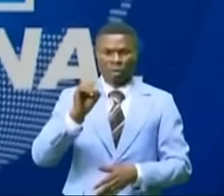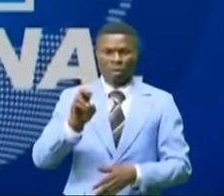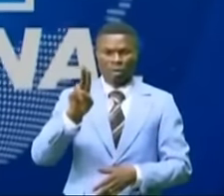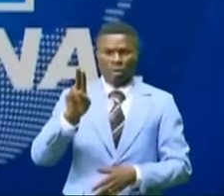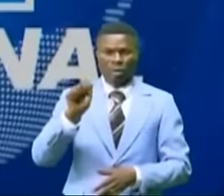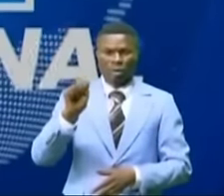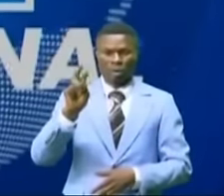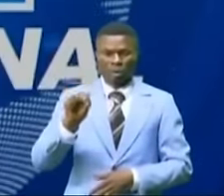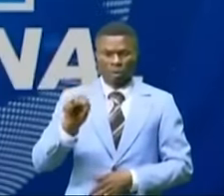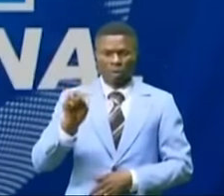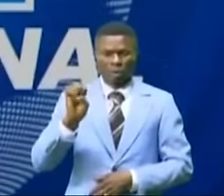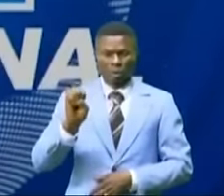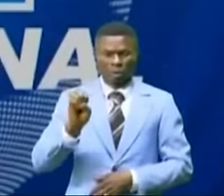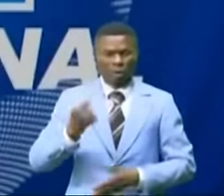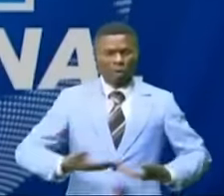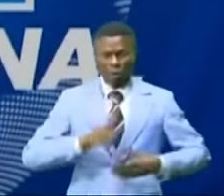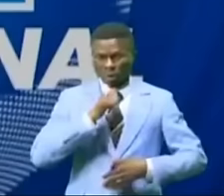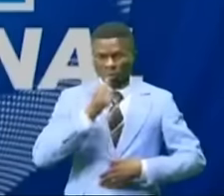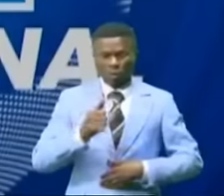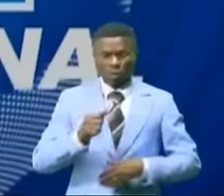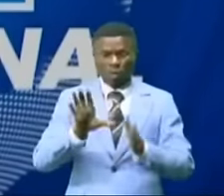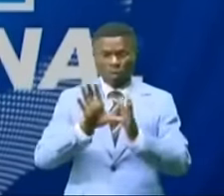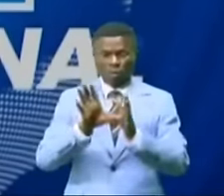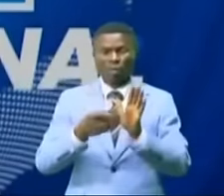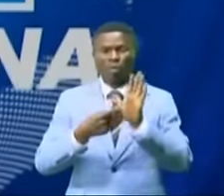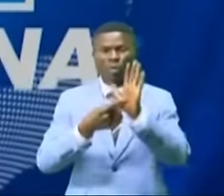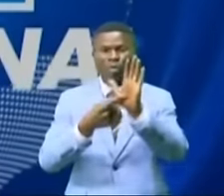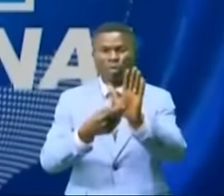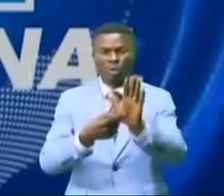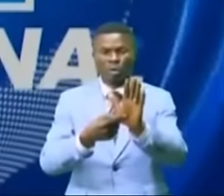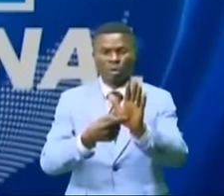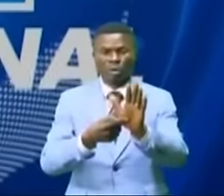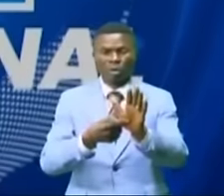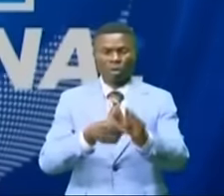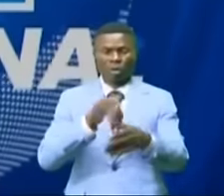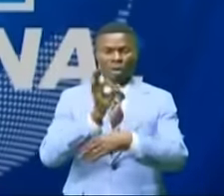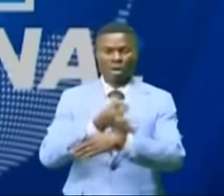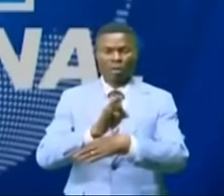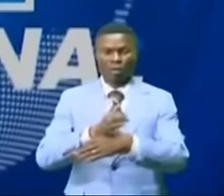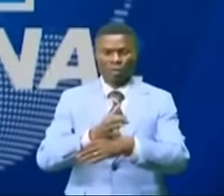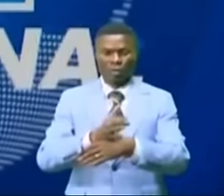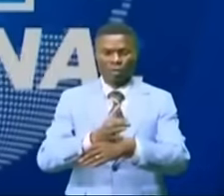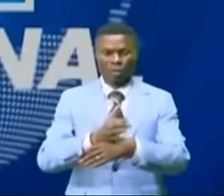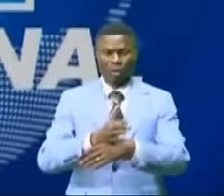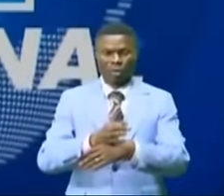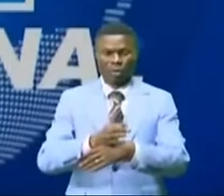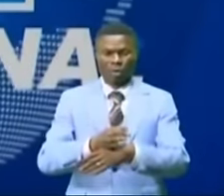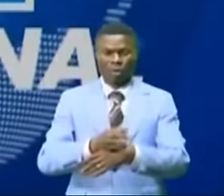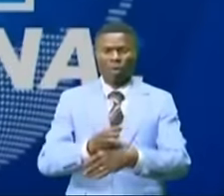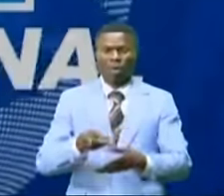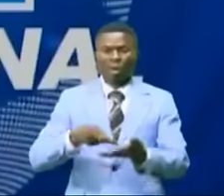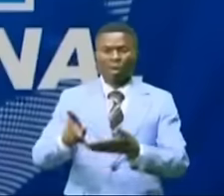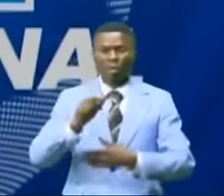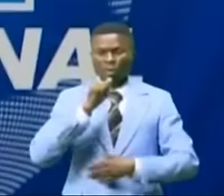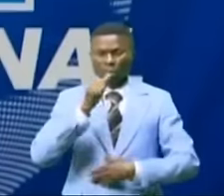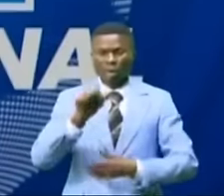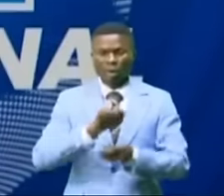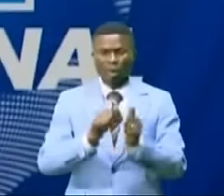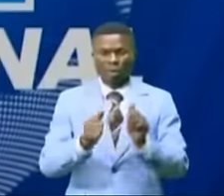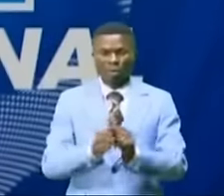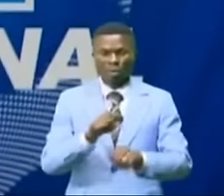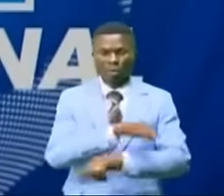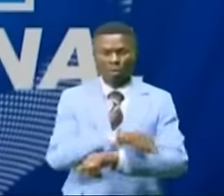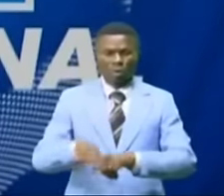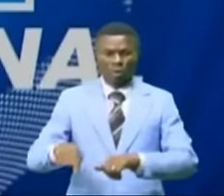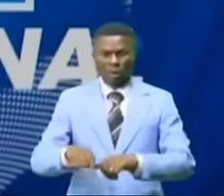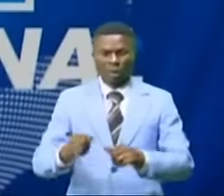avec indignation une vidéo qui circule sur les réseaux sociaux sur la non-régularisation de la situation